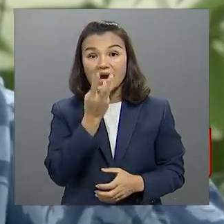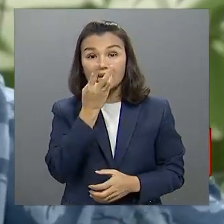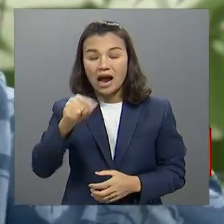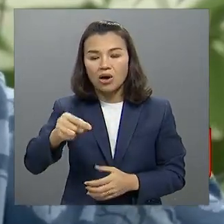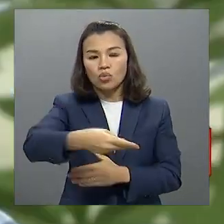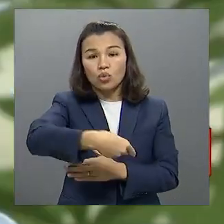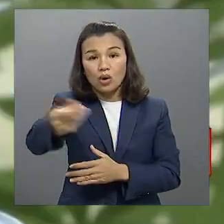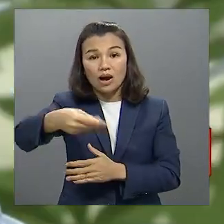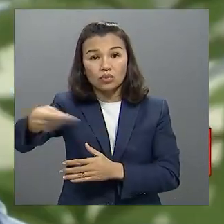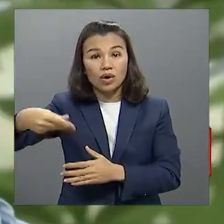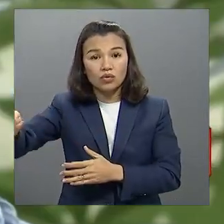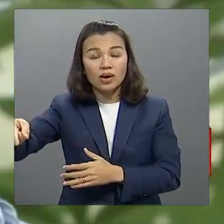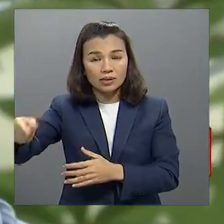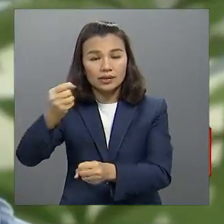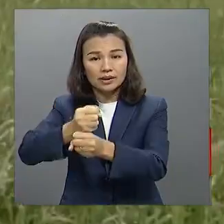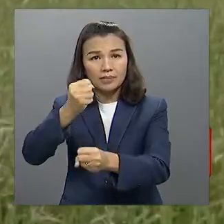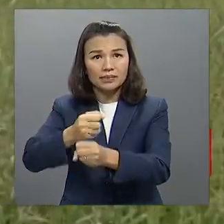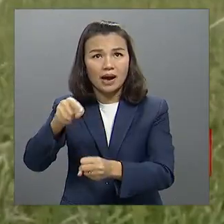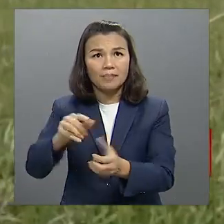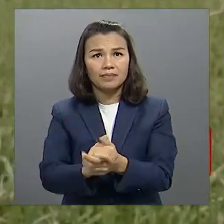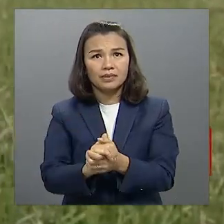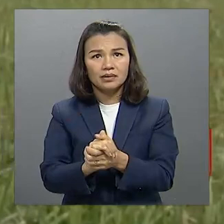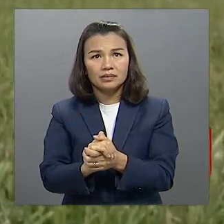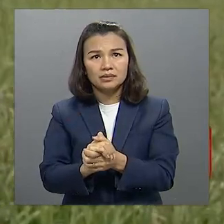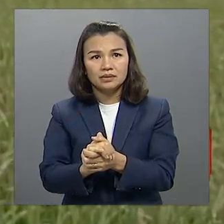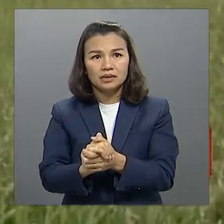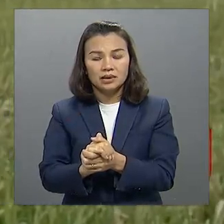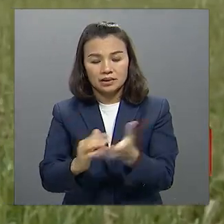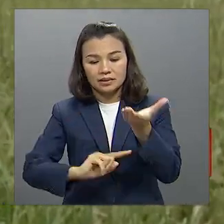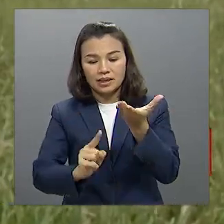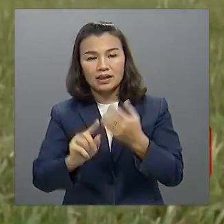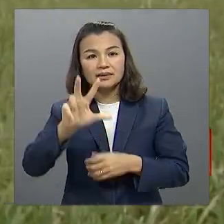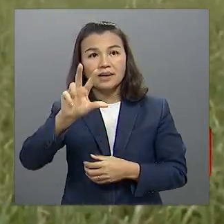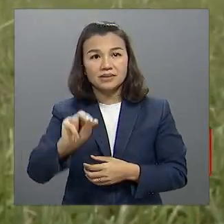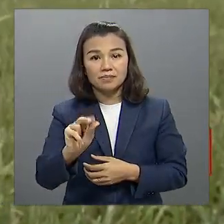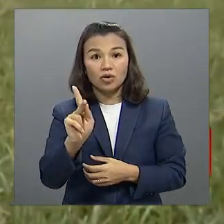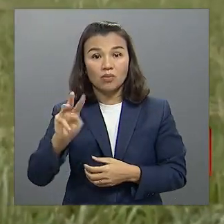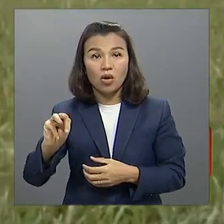เขาหวานตอนนั้นคนละ30กิโลนะครับแต่ว่าข้าวเขาได้แค่4ต้น